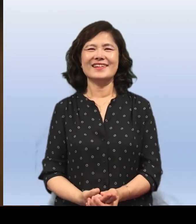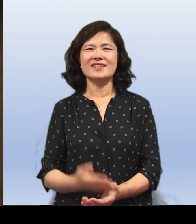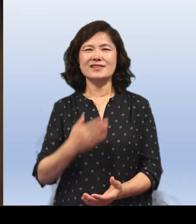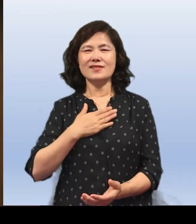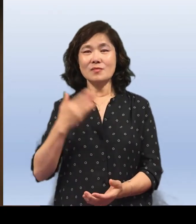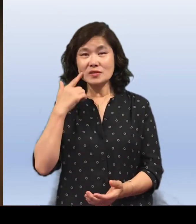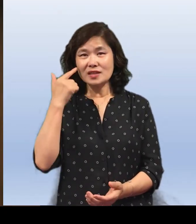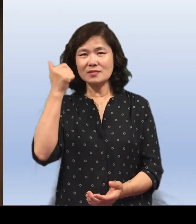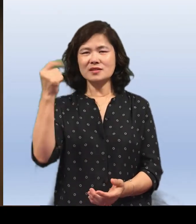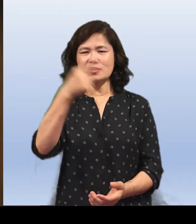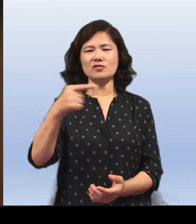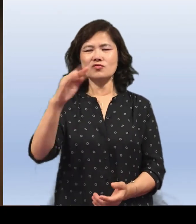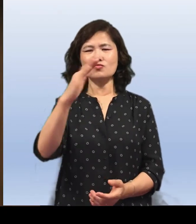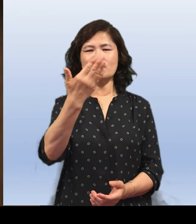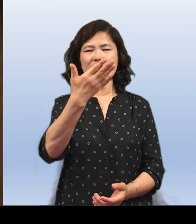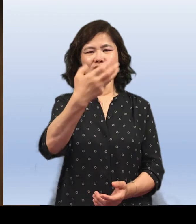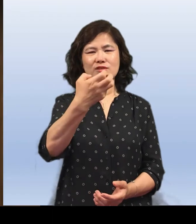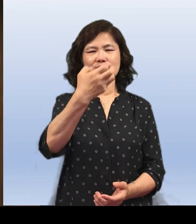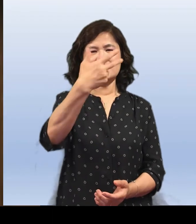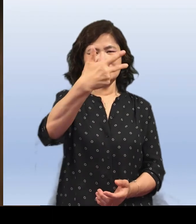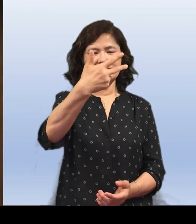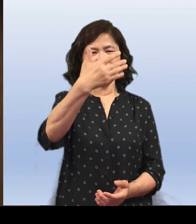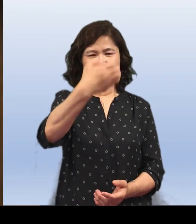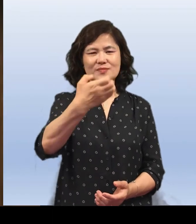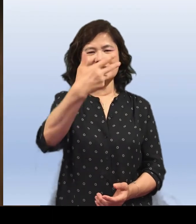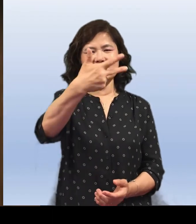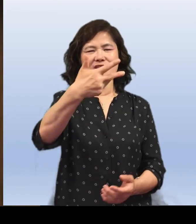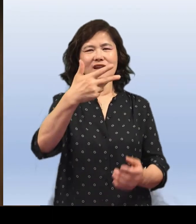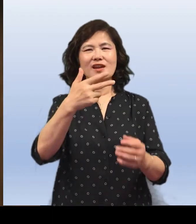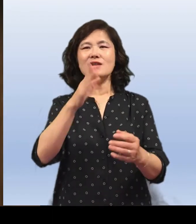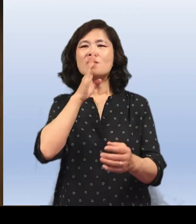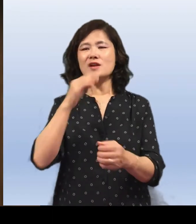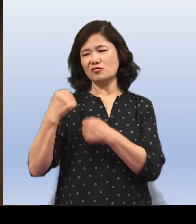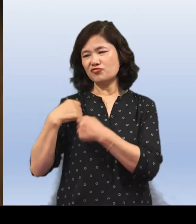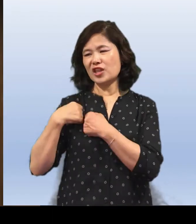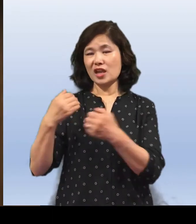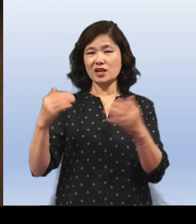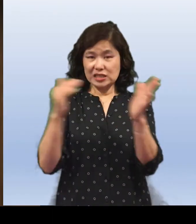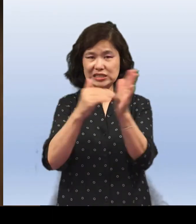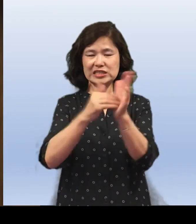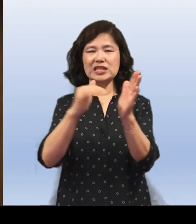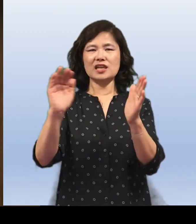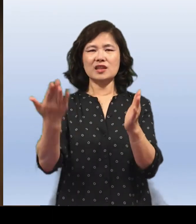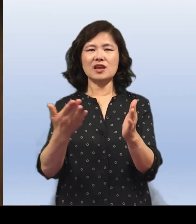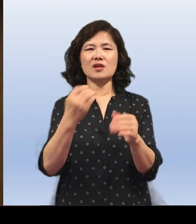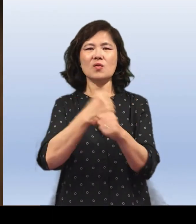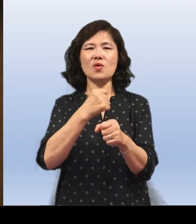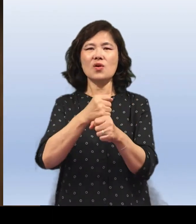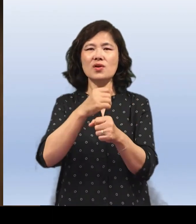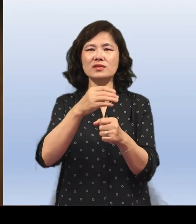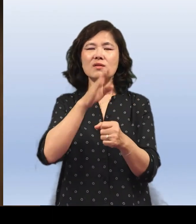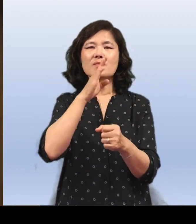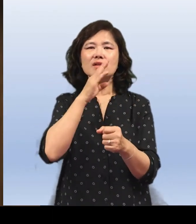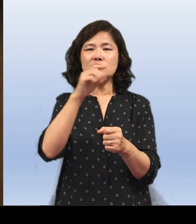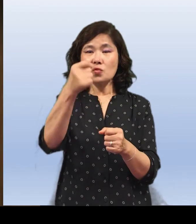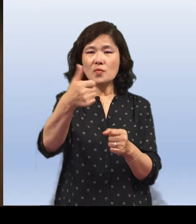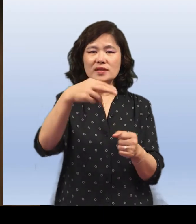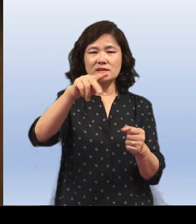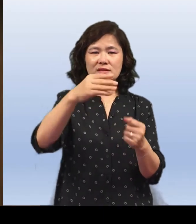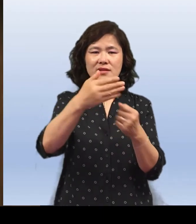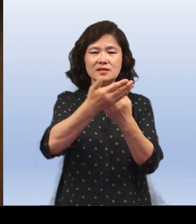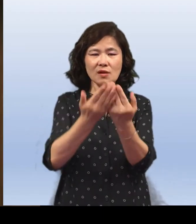저는 1997년에 군대를 제대하고 스리랑카라는 나라, 그러니까 인도 밑에 조그마한 섬나라가 있습니다.